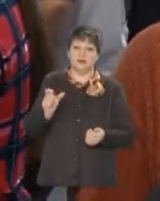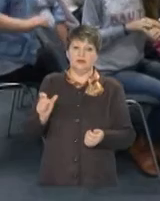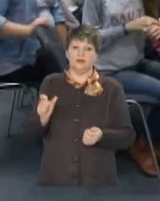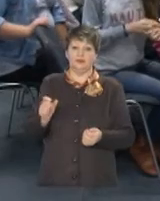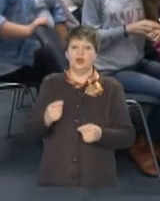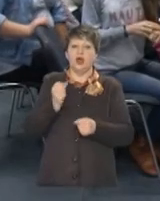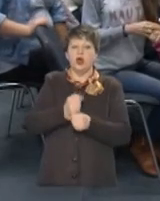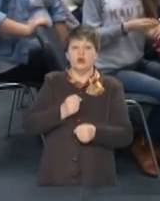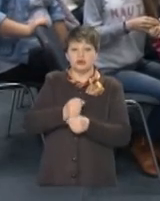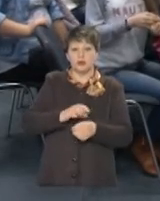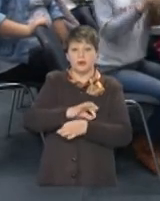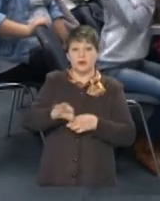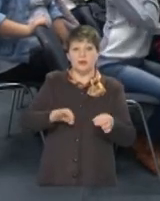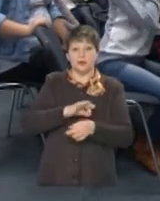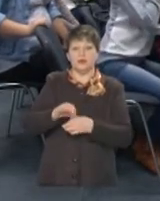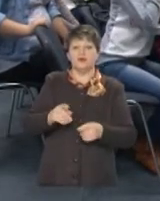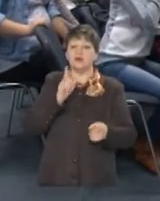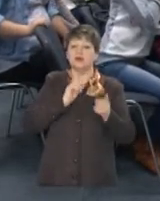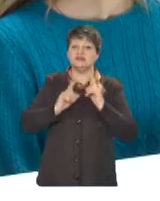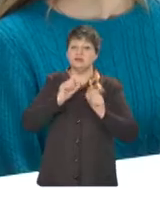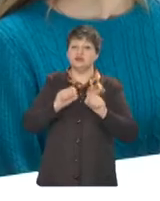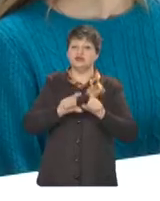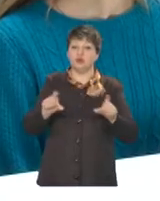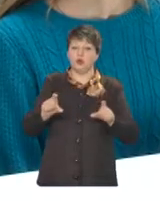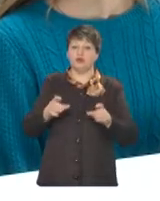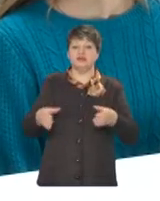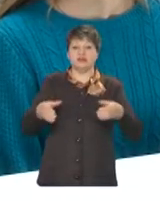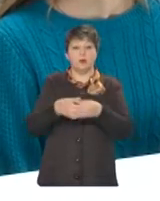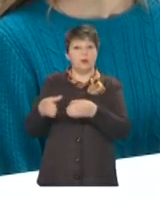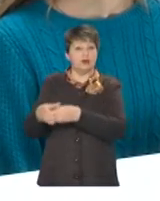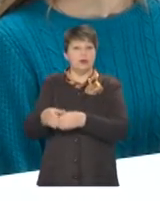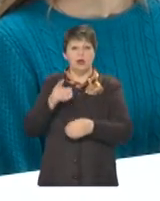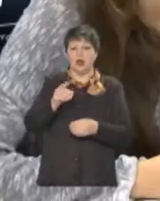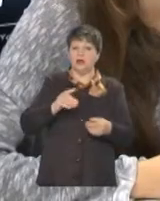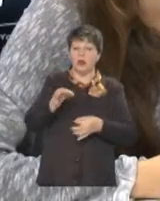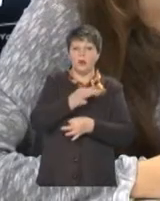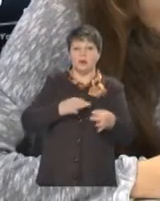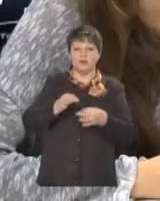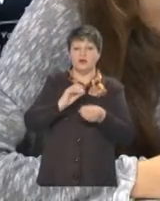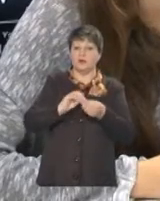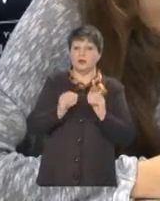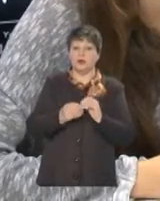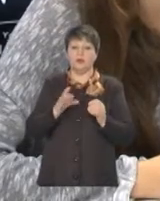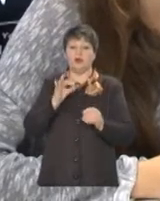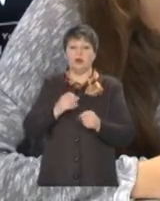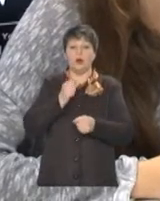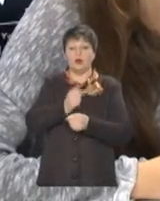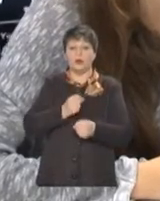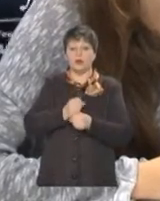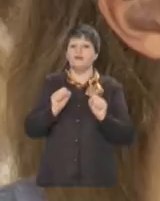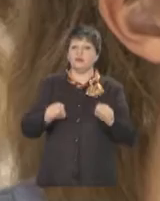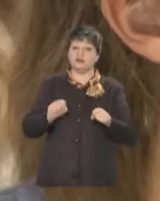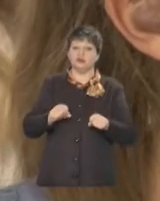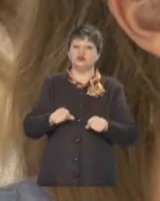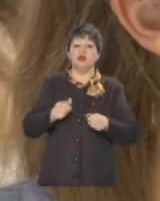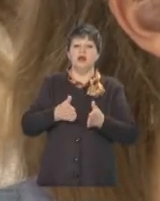громади. Розробці проєктів передавали семінари школярів із командою тренерів. Вони обговорювали проблеми в своїх селах та опрацьовували можливі варіанти